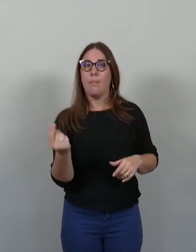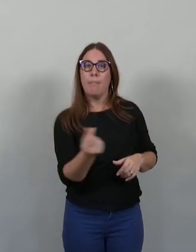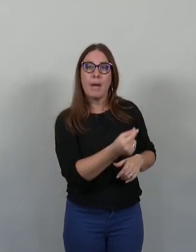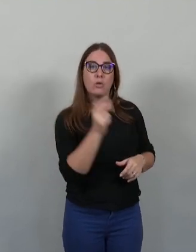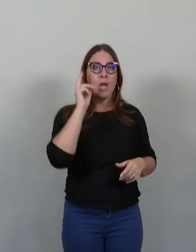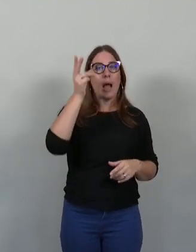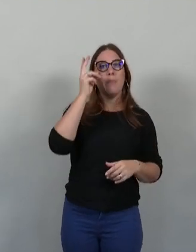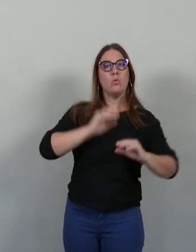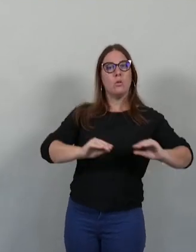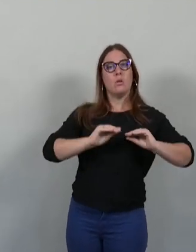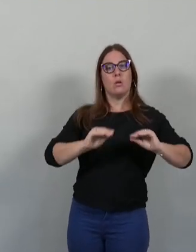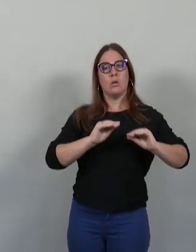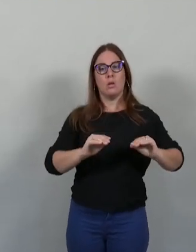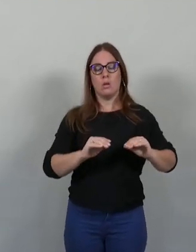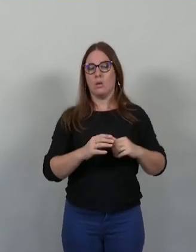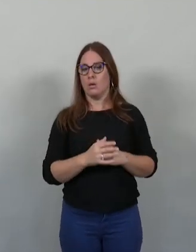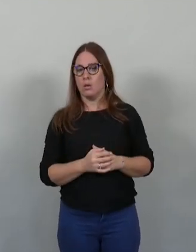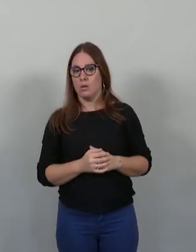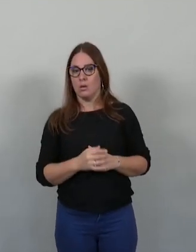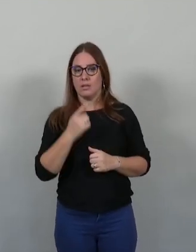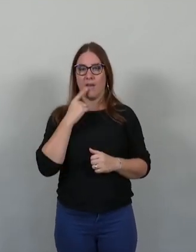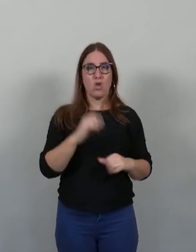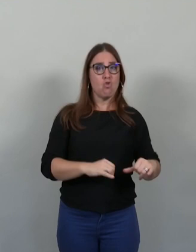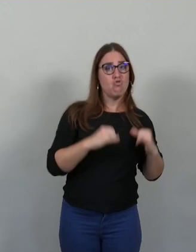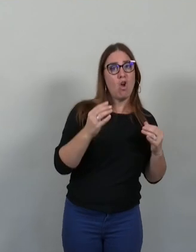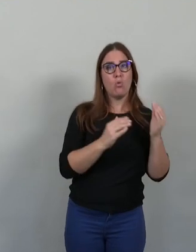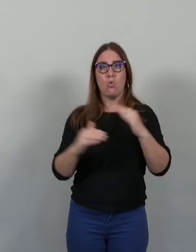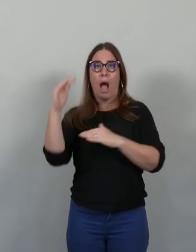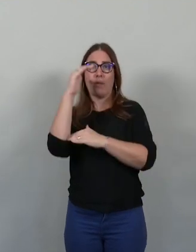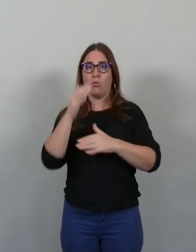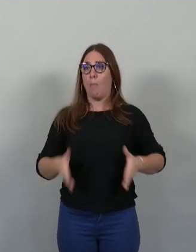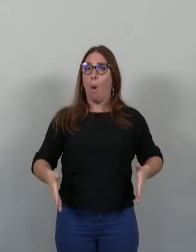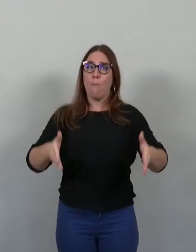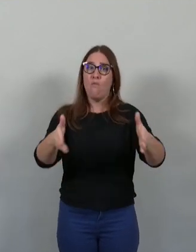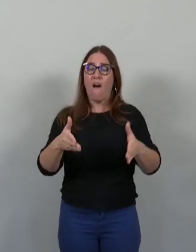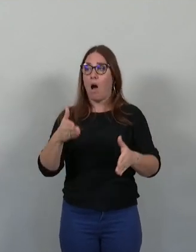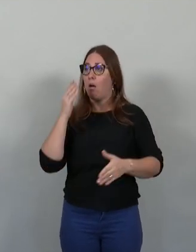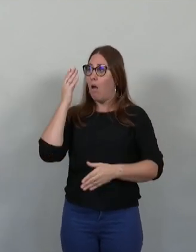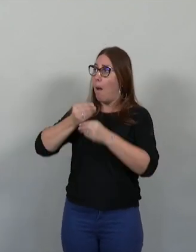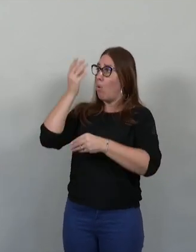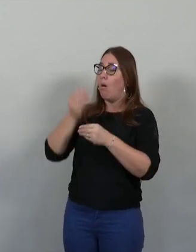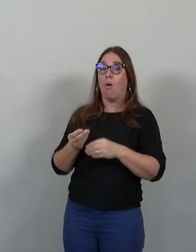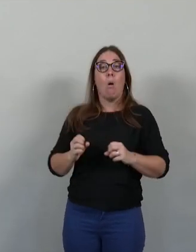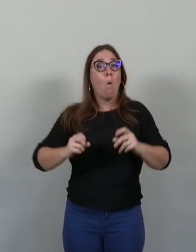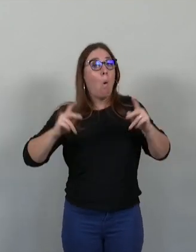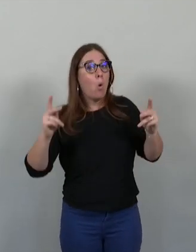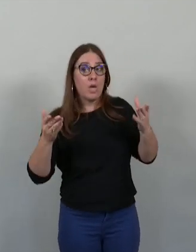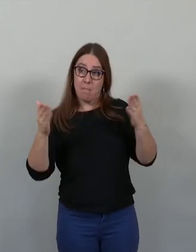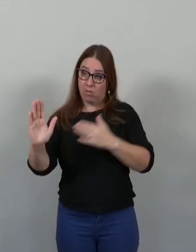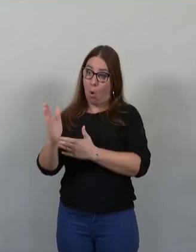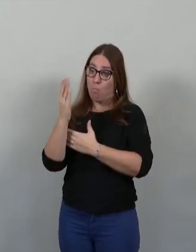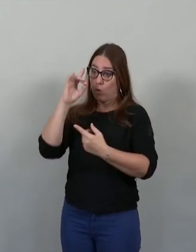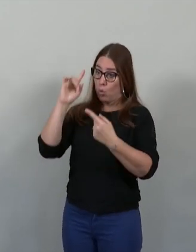et mené donc les novices jeunes ou adultes au milieu des boulevards mais bon c'est l'objectif affiché